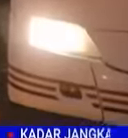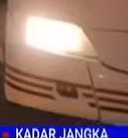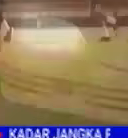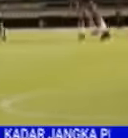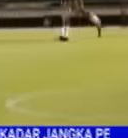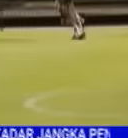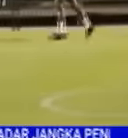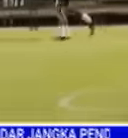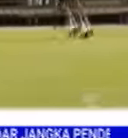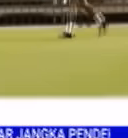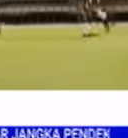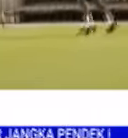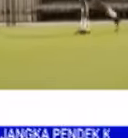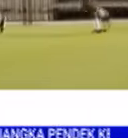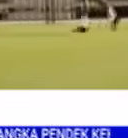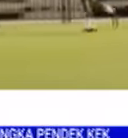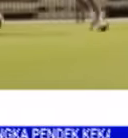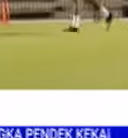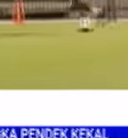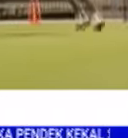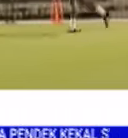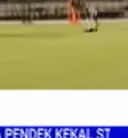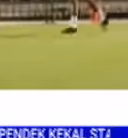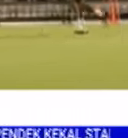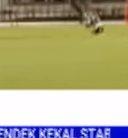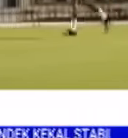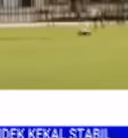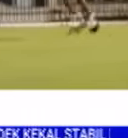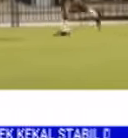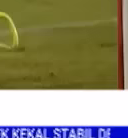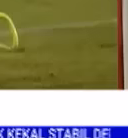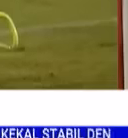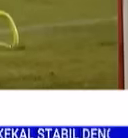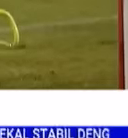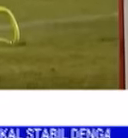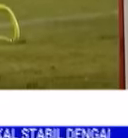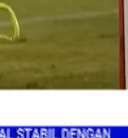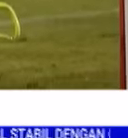Pesanan Sumareh menjelang aksi menentang UAE.